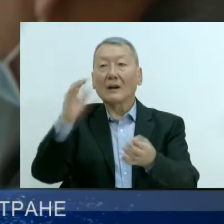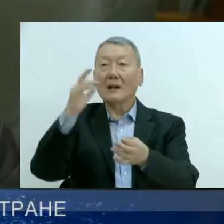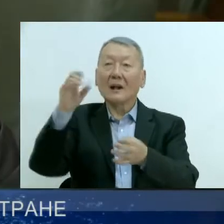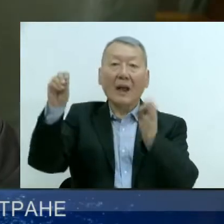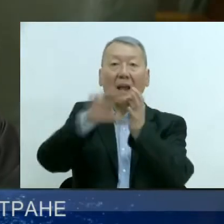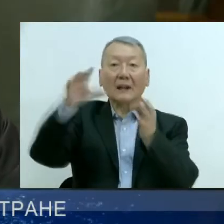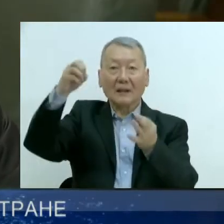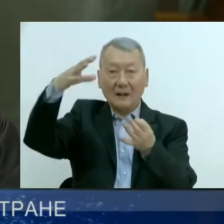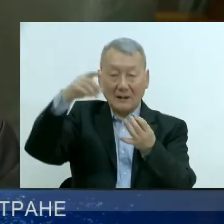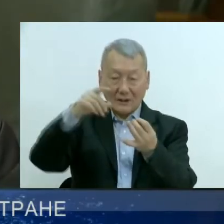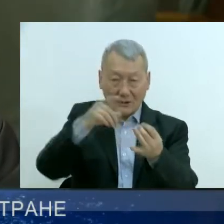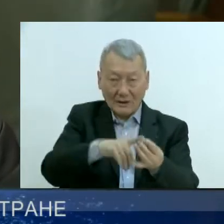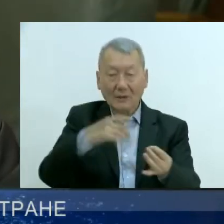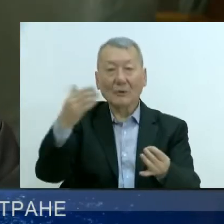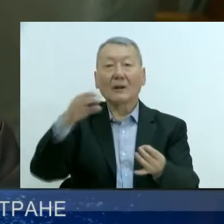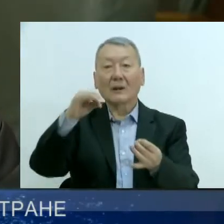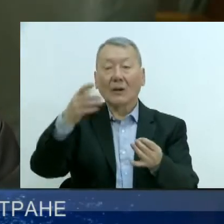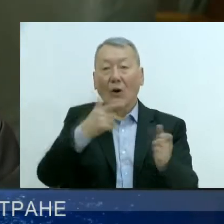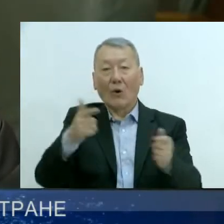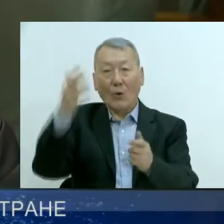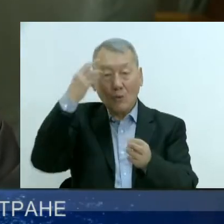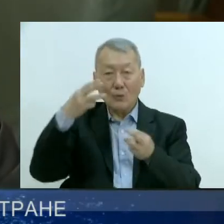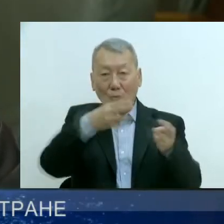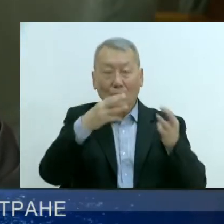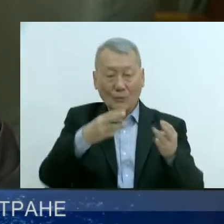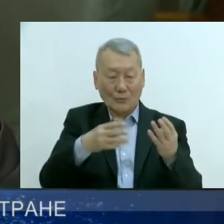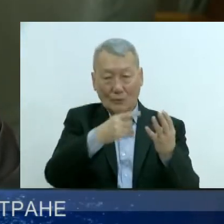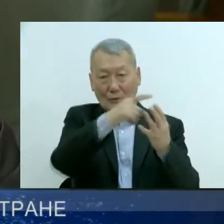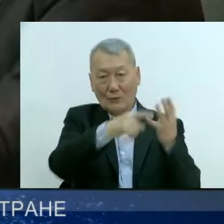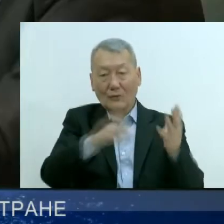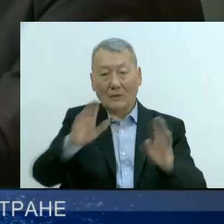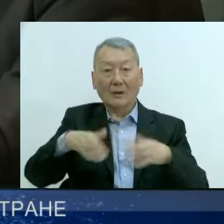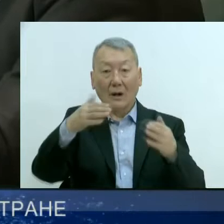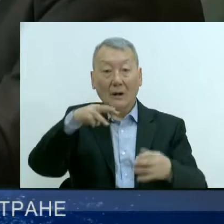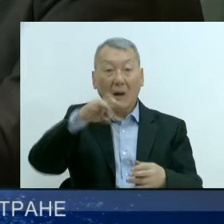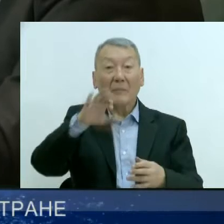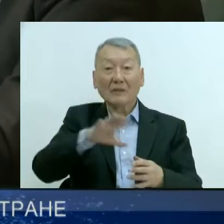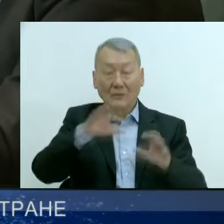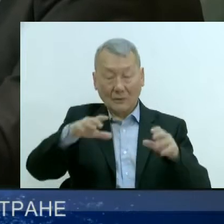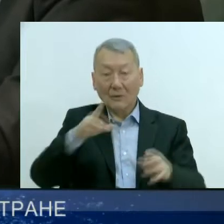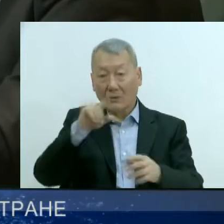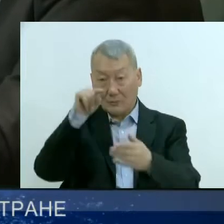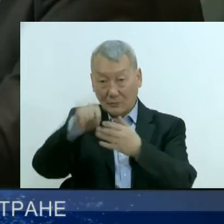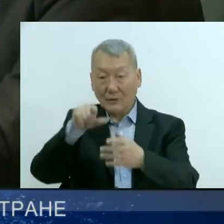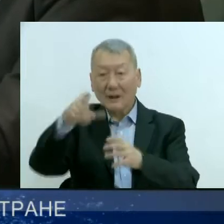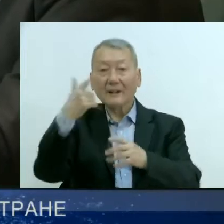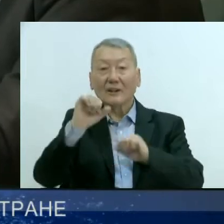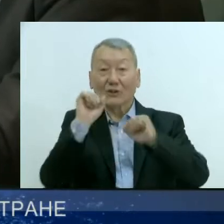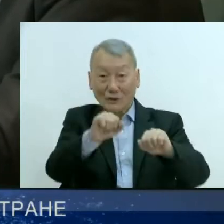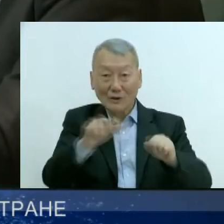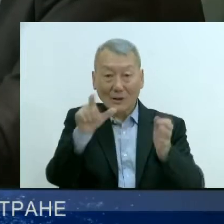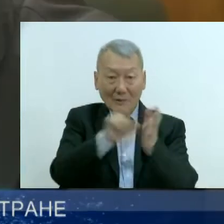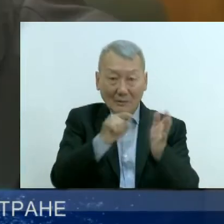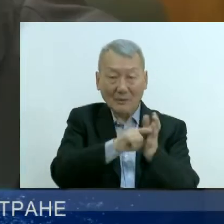электроэнергии и заготовке угля в осенне-зимний период. Талант Мамытов подчеркнул, что защищенные статьи бюджета и